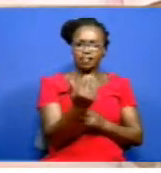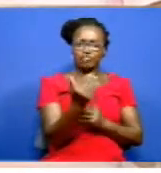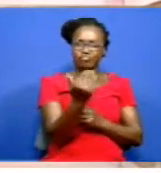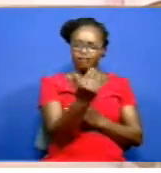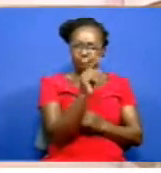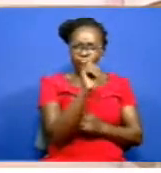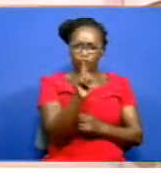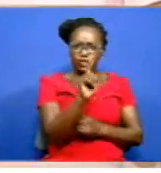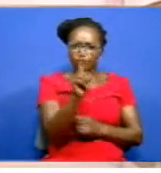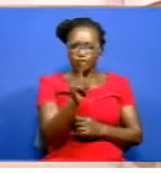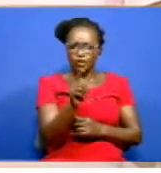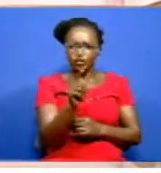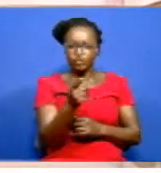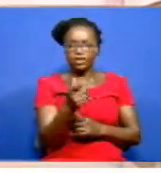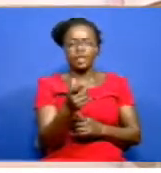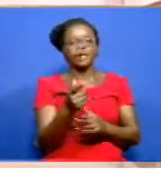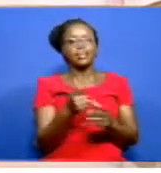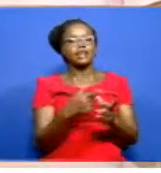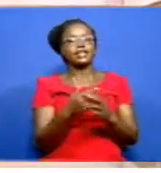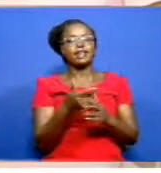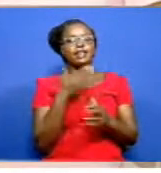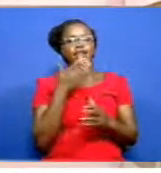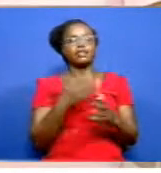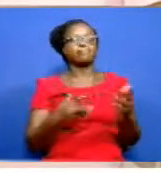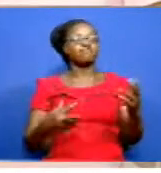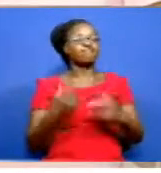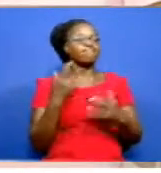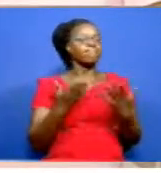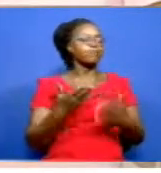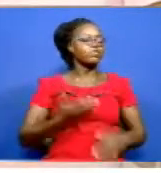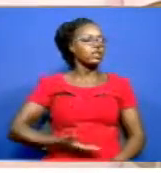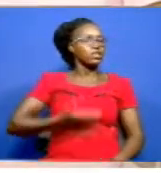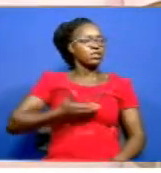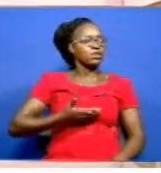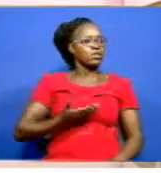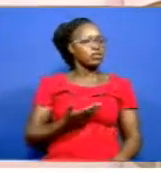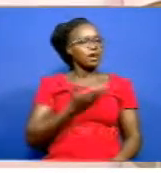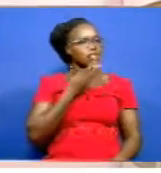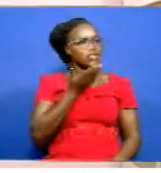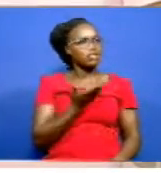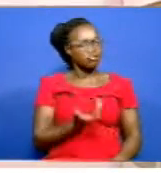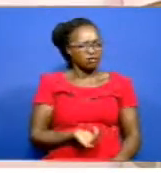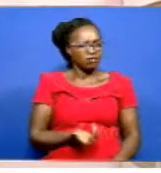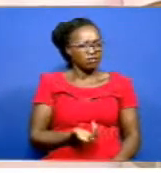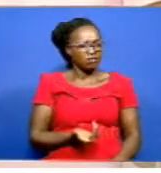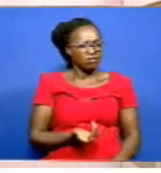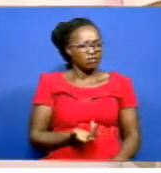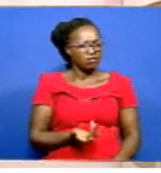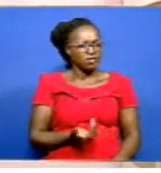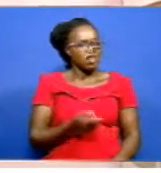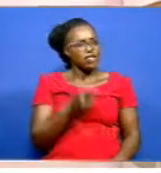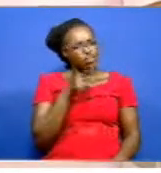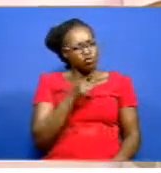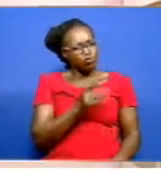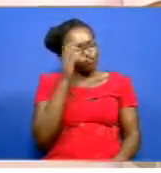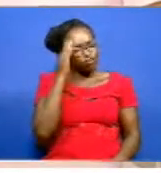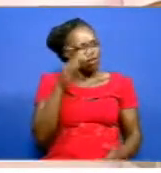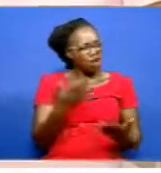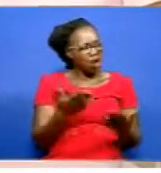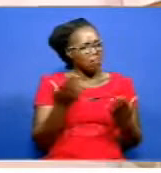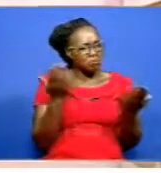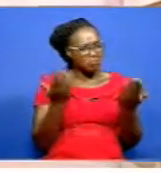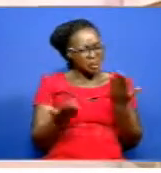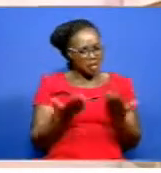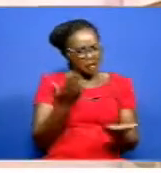mfululizo, anaanza kukujibu maswali ya mkato ama ya hasira. Ndio. Sasa utajuaje? Labda yuko sawa lakini